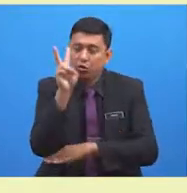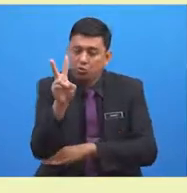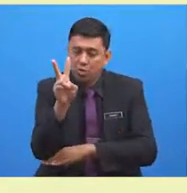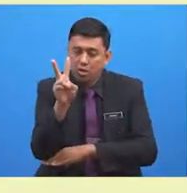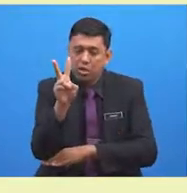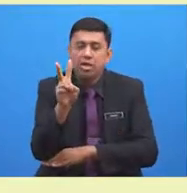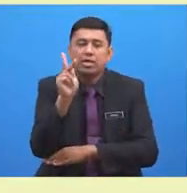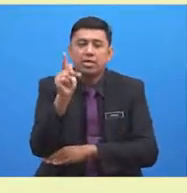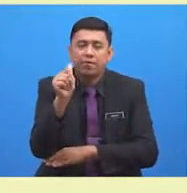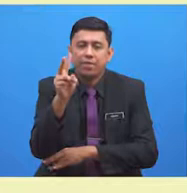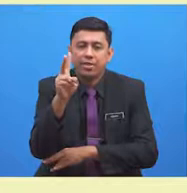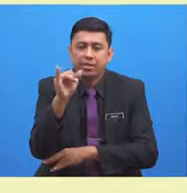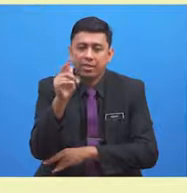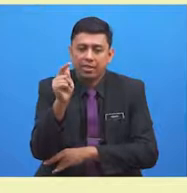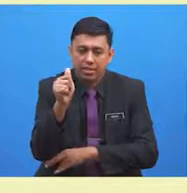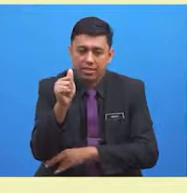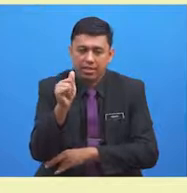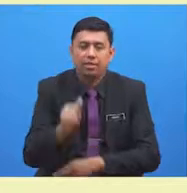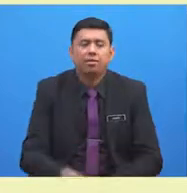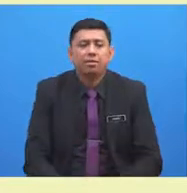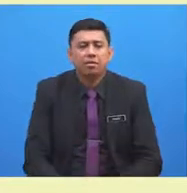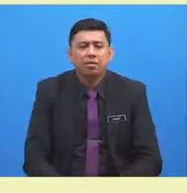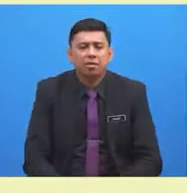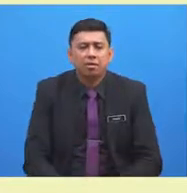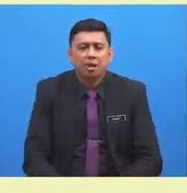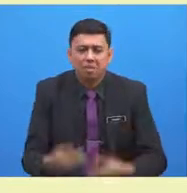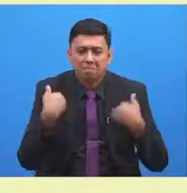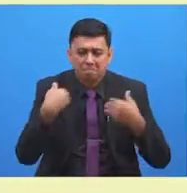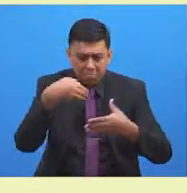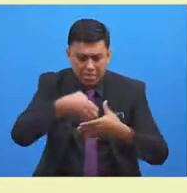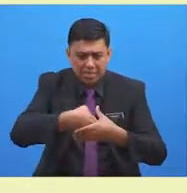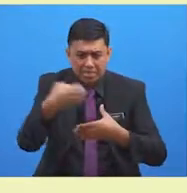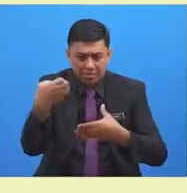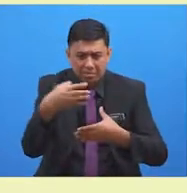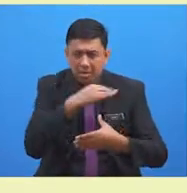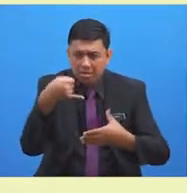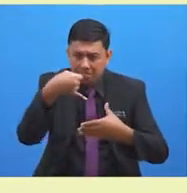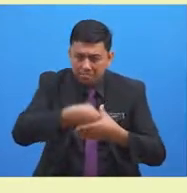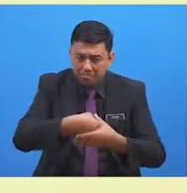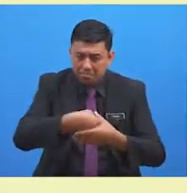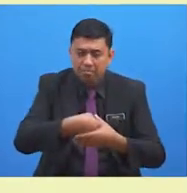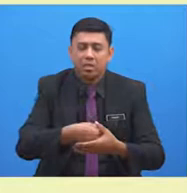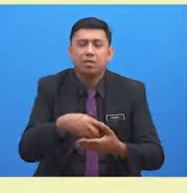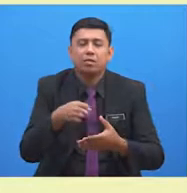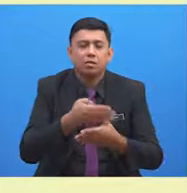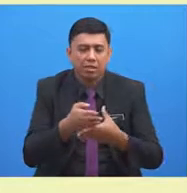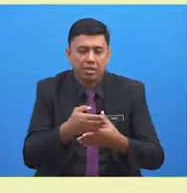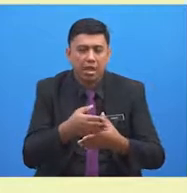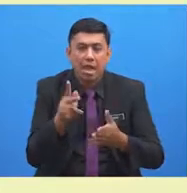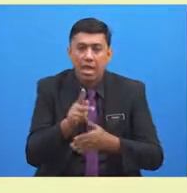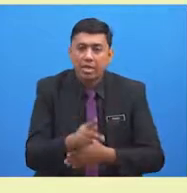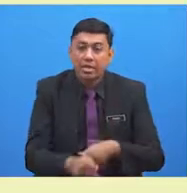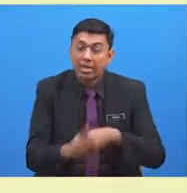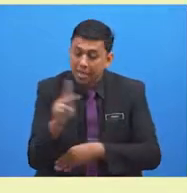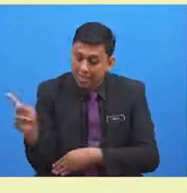kaviti orbit. Bahagian dalam hidung external dan internal dibahagikan kepada bahagian kanan